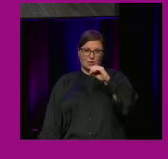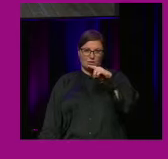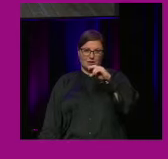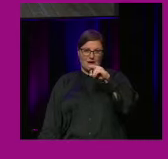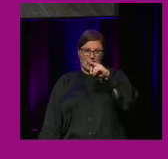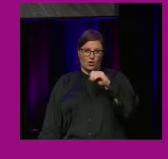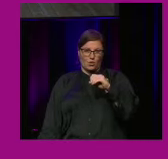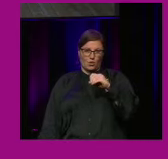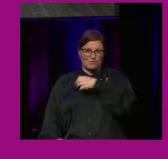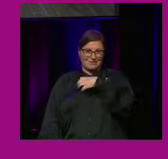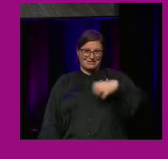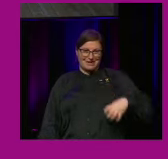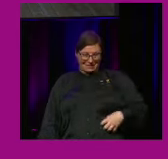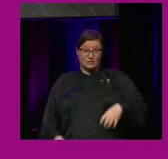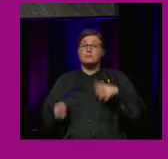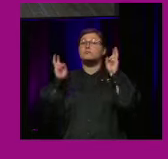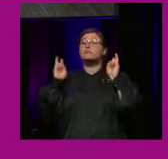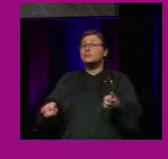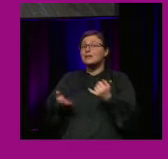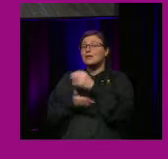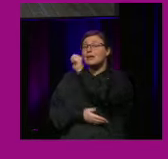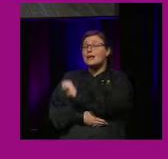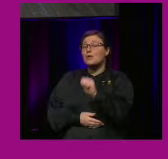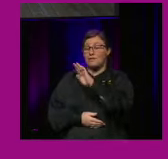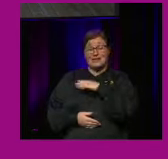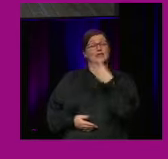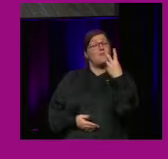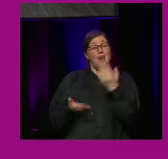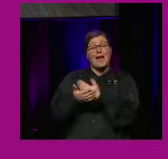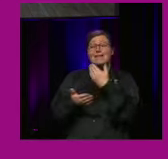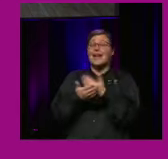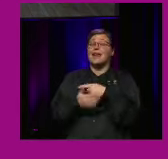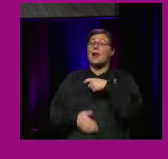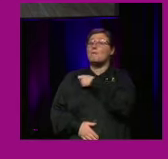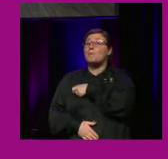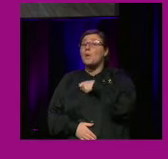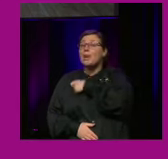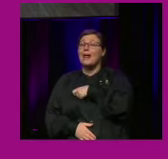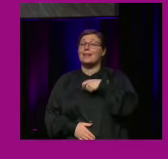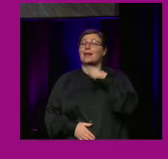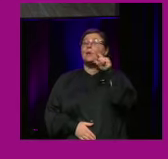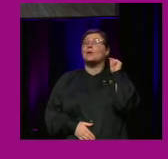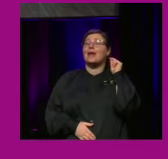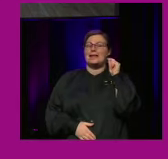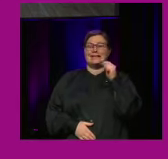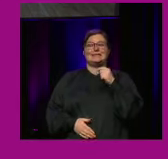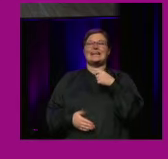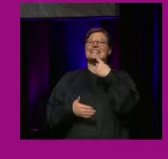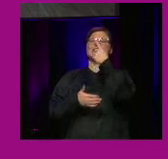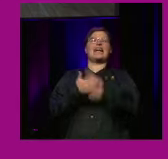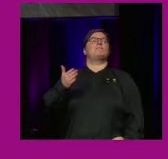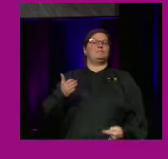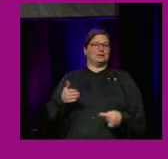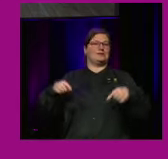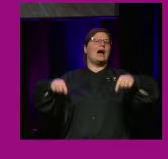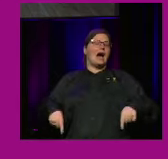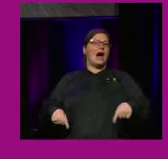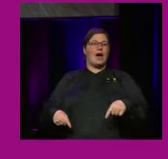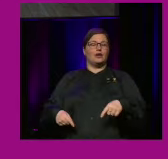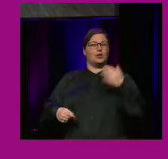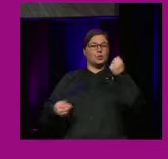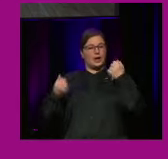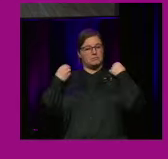sett vad som händer inom EU. Vi har två länder, Polen och Ungern, som kanske är sämst i klassen när det gäller att stå upp för demokrati